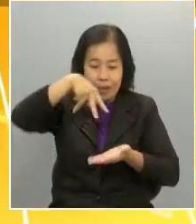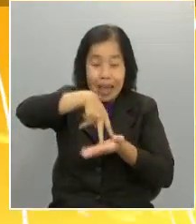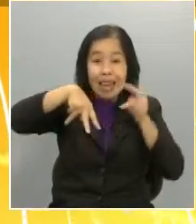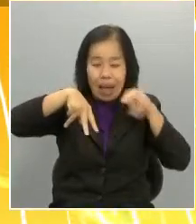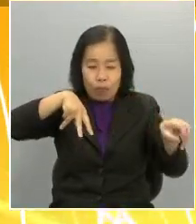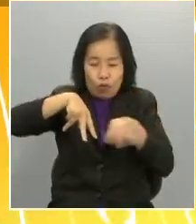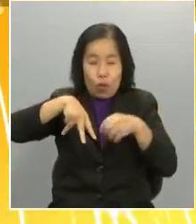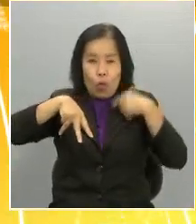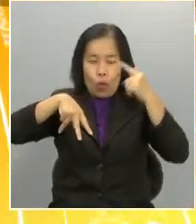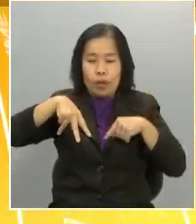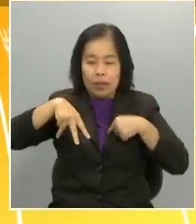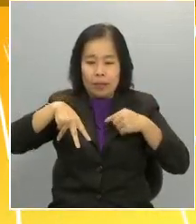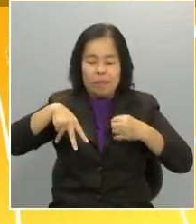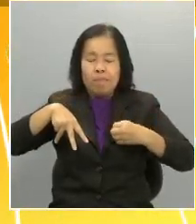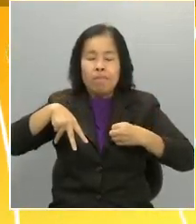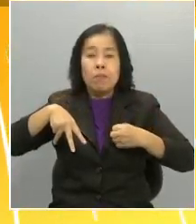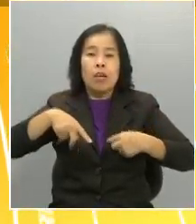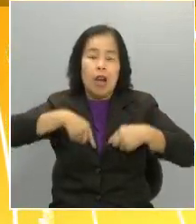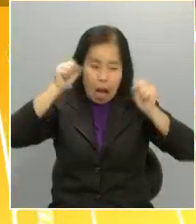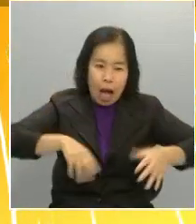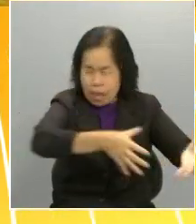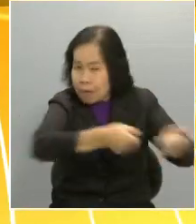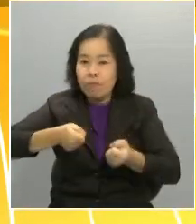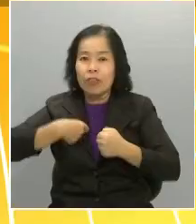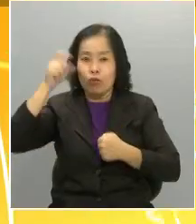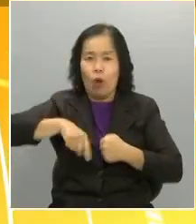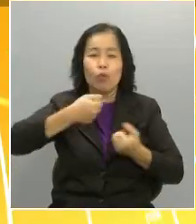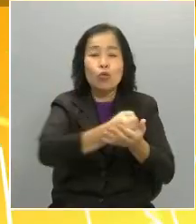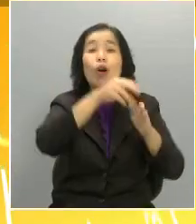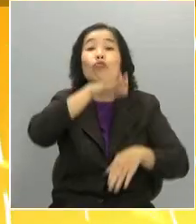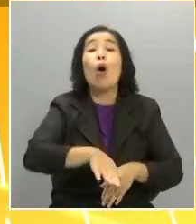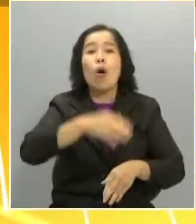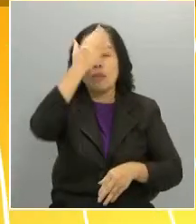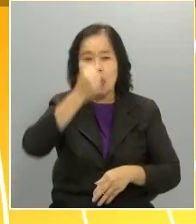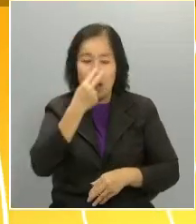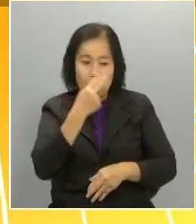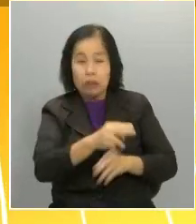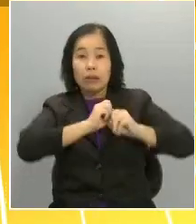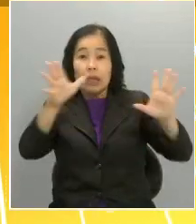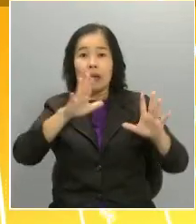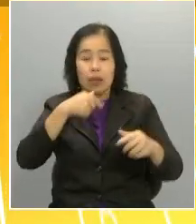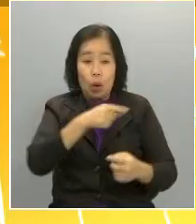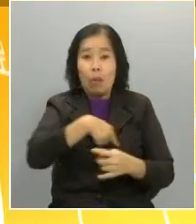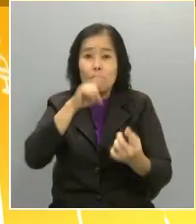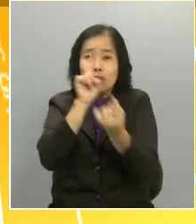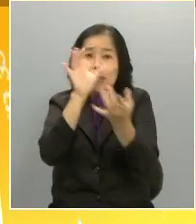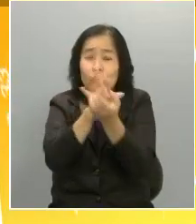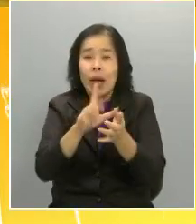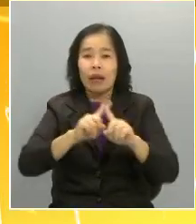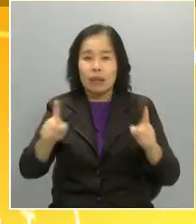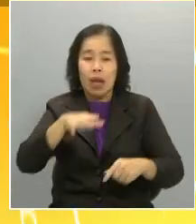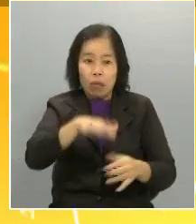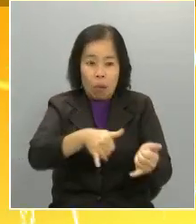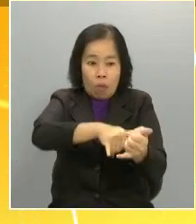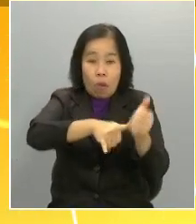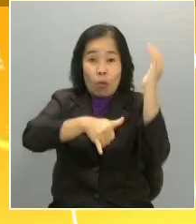แต่ตอนนั้นคิดอย่างเดียวว่าเฮ้ยยังไงเราต้องเอาน้องออกมาให้ได้ก่อนเพราะว่าเห็นแล้วว่าโซดาตอนนั้นไม่รู้จักกันนะฮะเห็นแล้วว่าโซดาเนี่ยติดอยู่ตรงนั้น